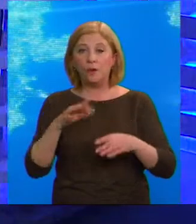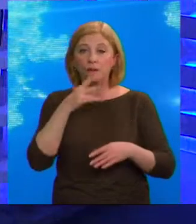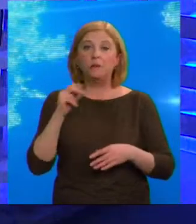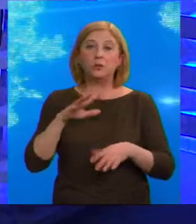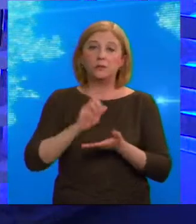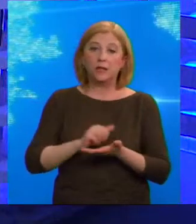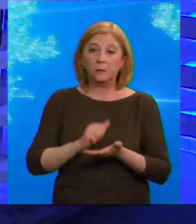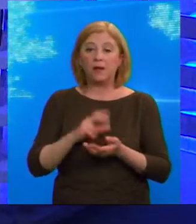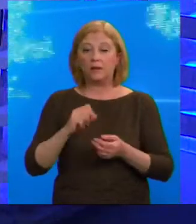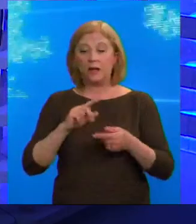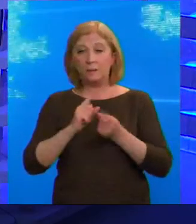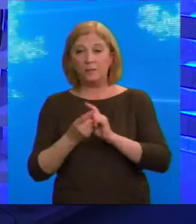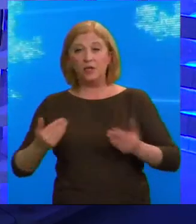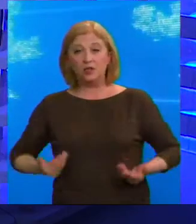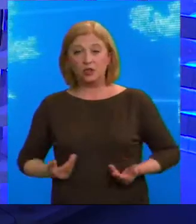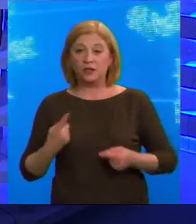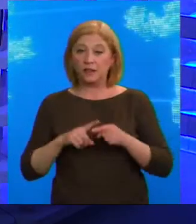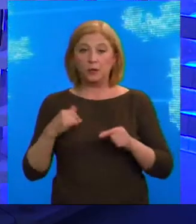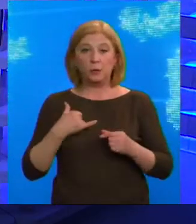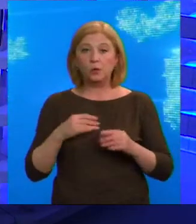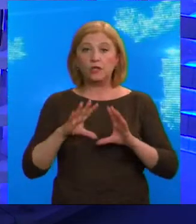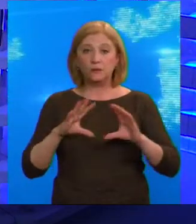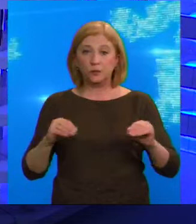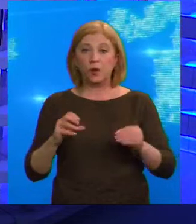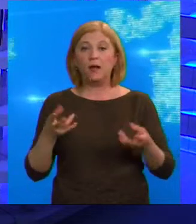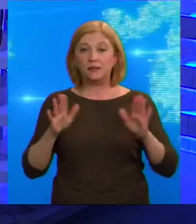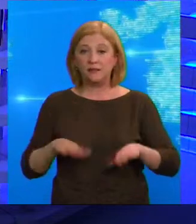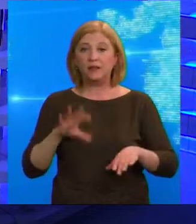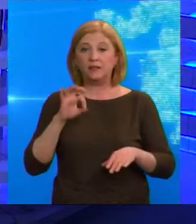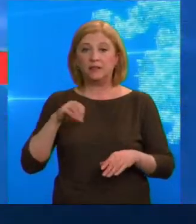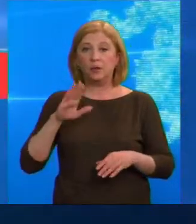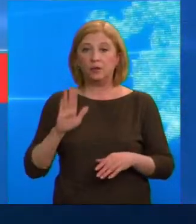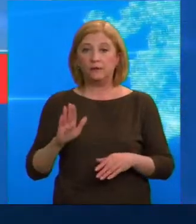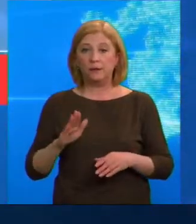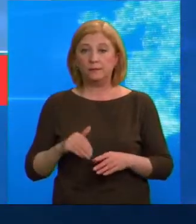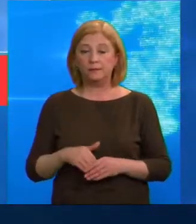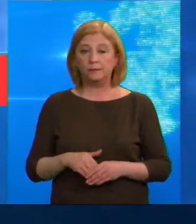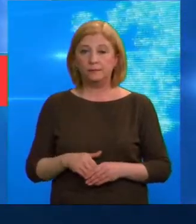как перестроили жизнь. На этом у нас все. Оставайтесь на ОТВ.